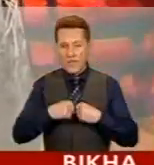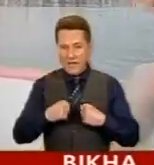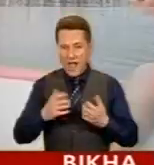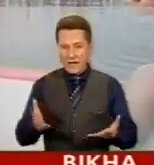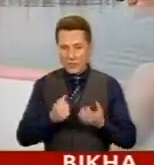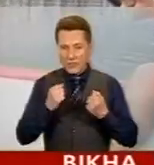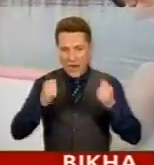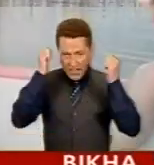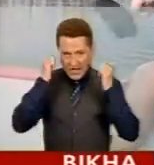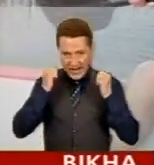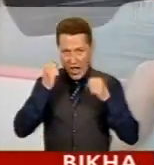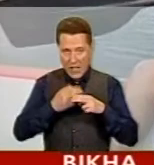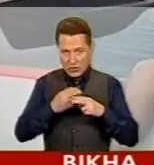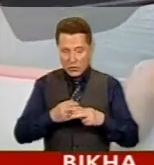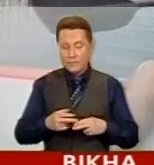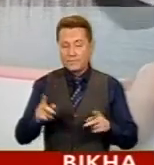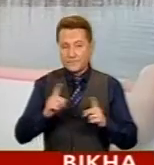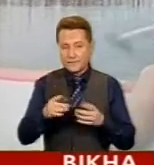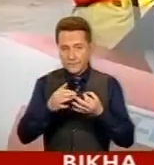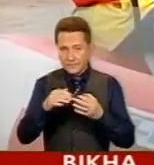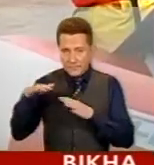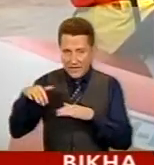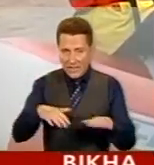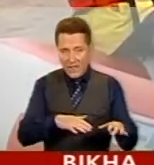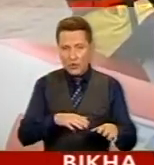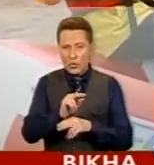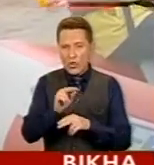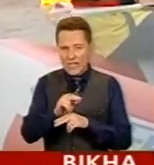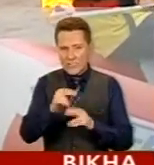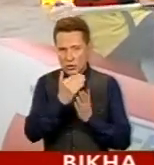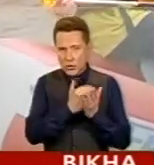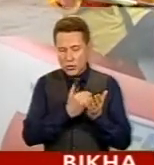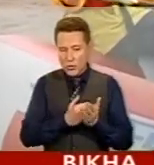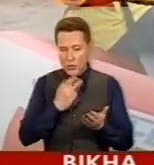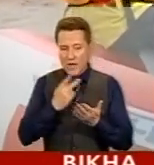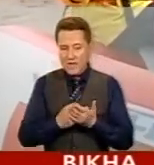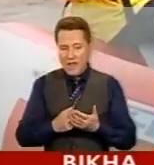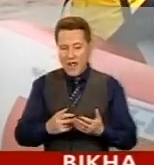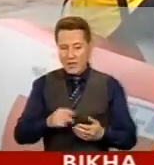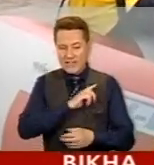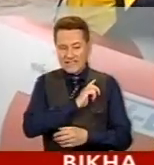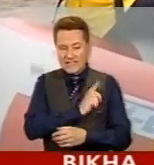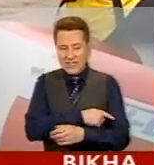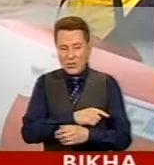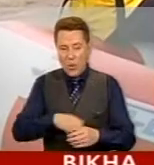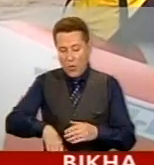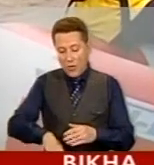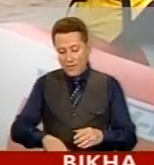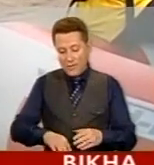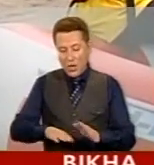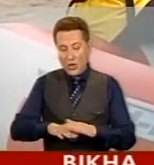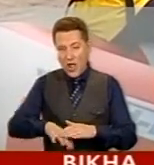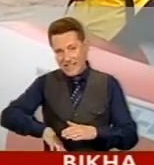та каску. І перш ніж спустити на воду, інструктують. Перевіряємо силу опорної ноги. Як це перевіряється?